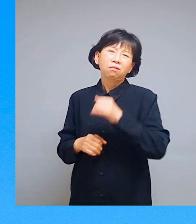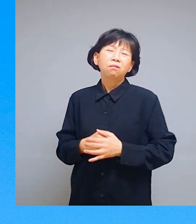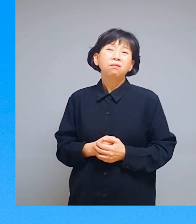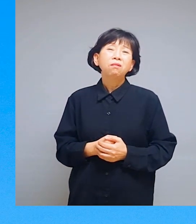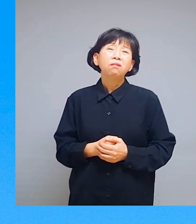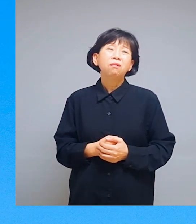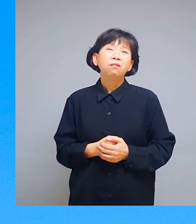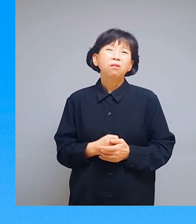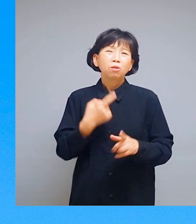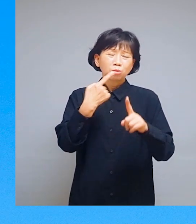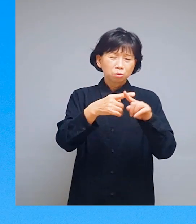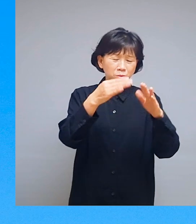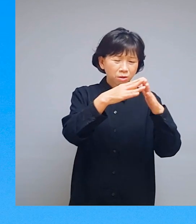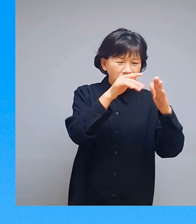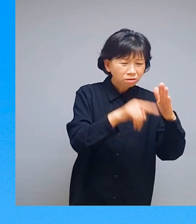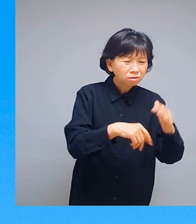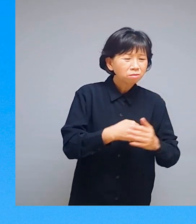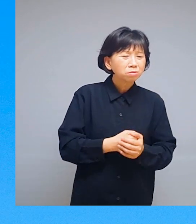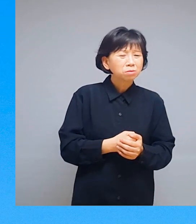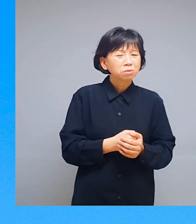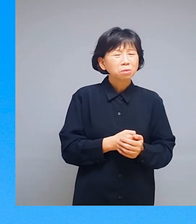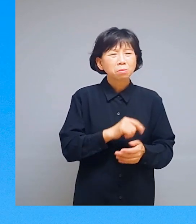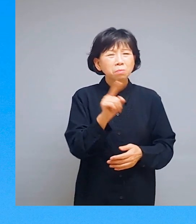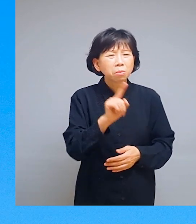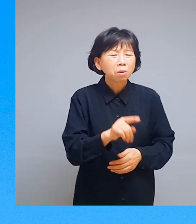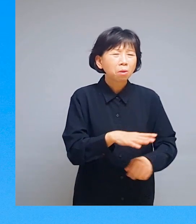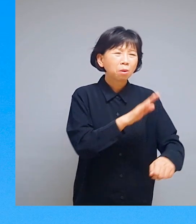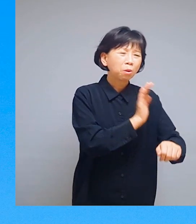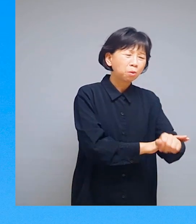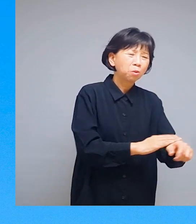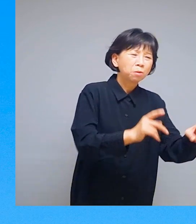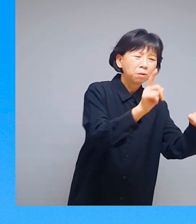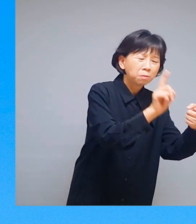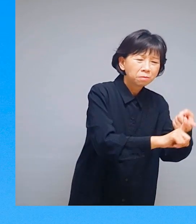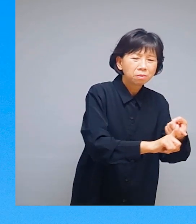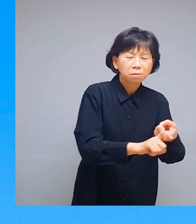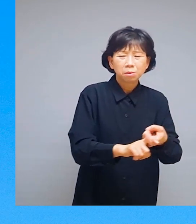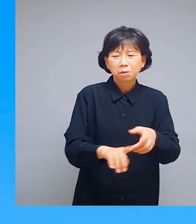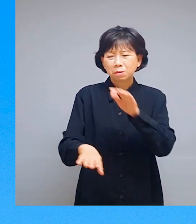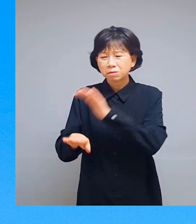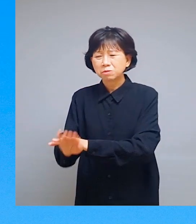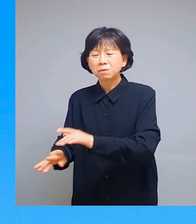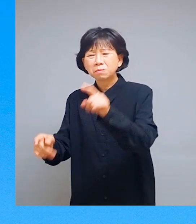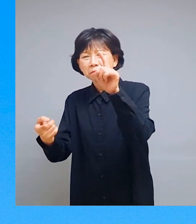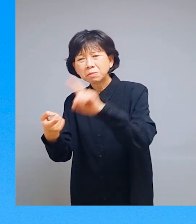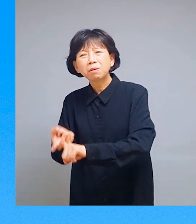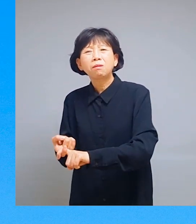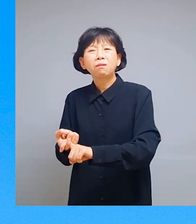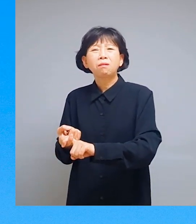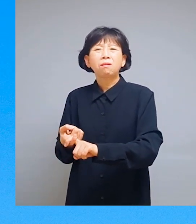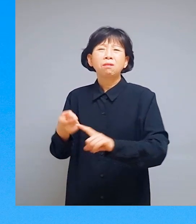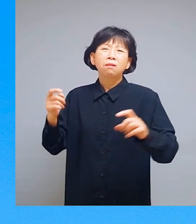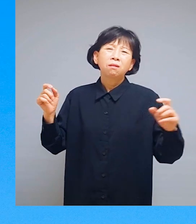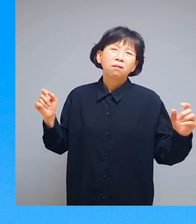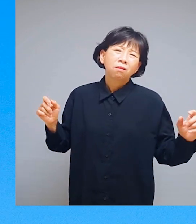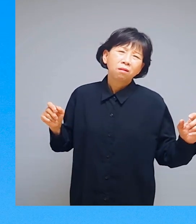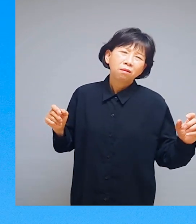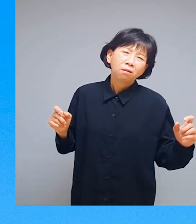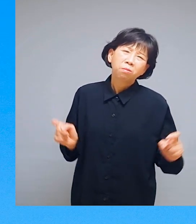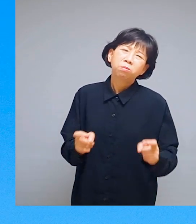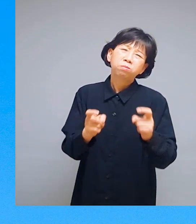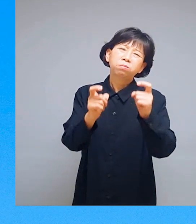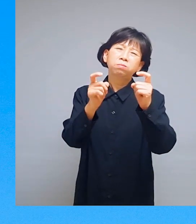교회들도 마찬가지. 교회에서 뭐 누구를 믿는다, 누구를 안 믿는다, 뭐 말한다, 말 안 한다 이것 때문에 막